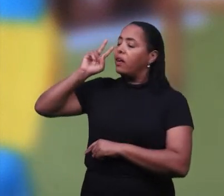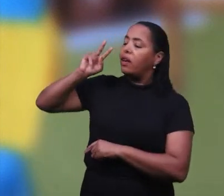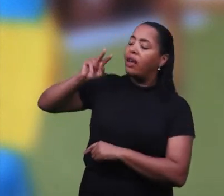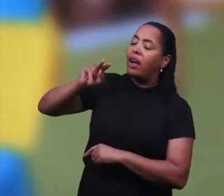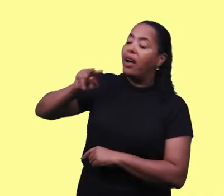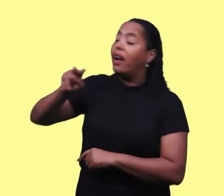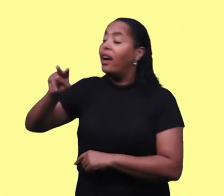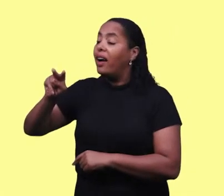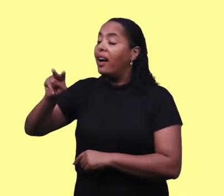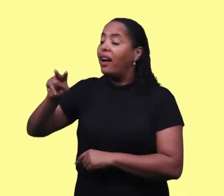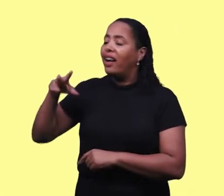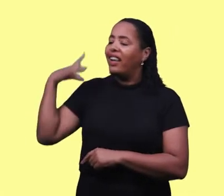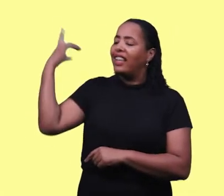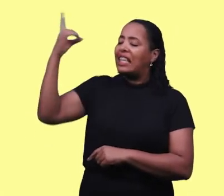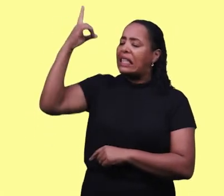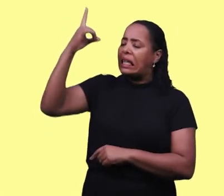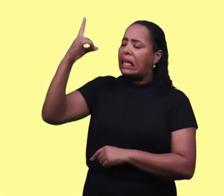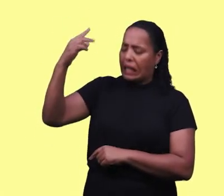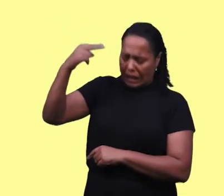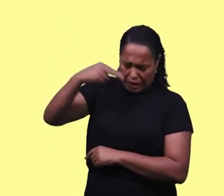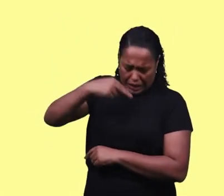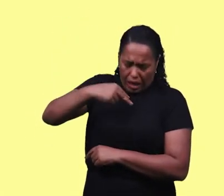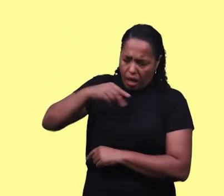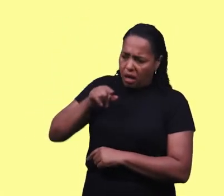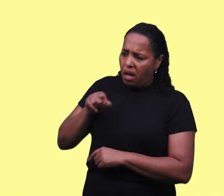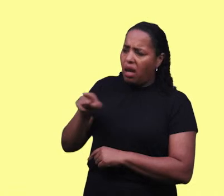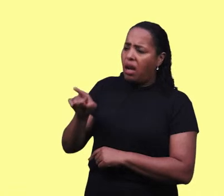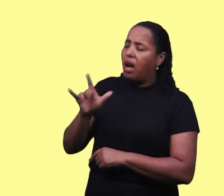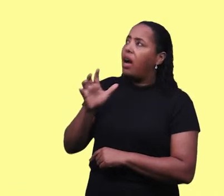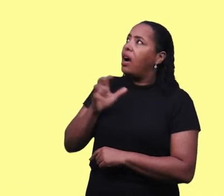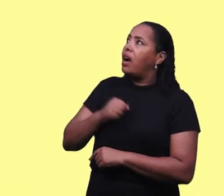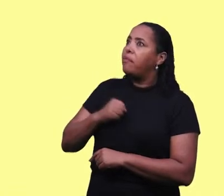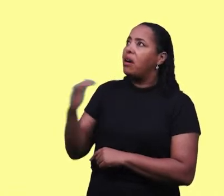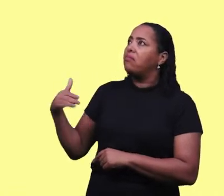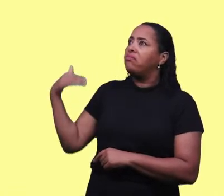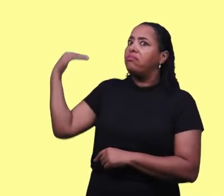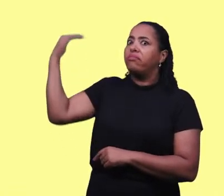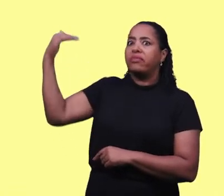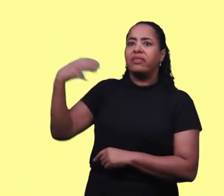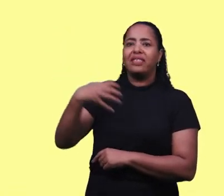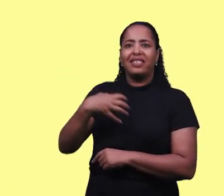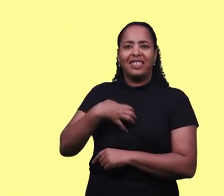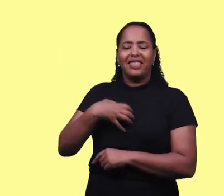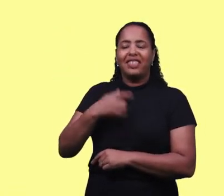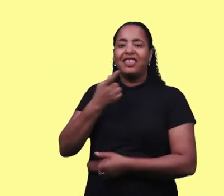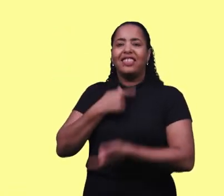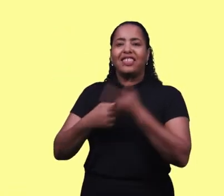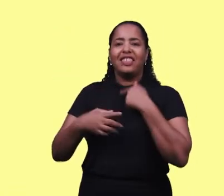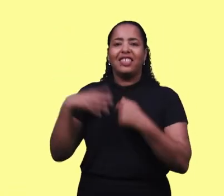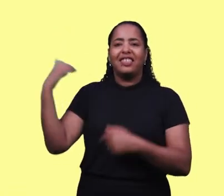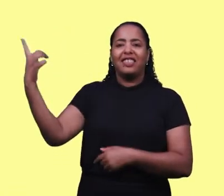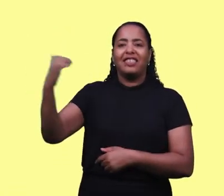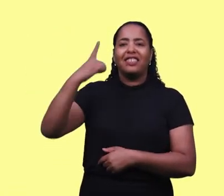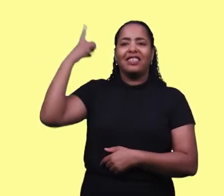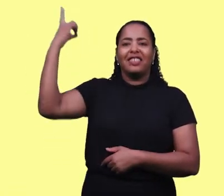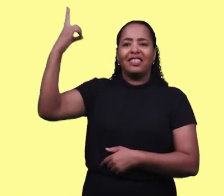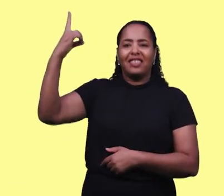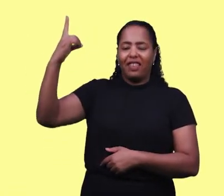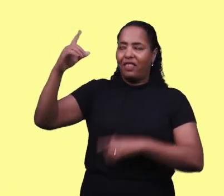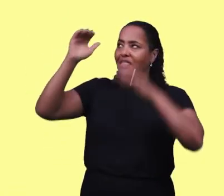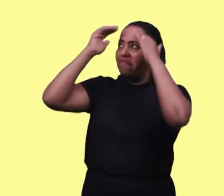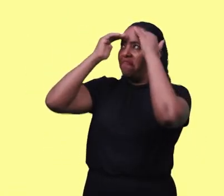de Dieu. Mais Dieu regarde David, il voit que David l'aimait sur toutes les choses. Et le grand désir de